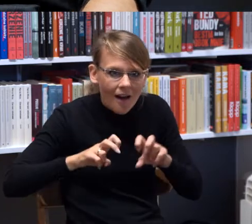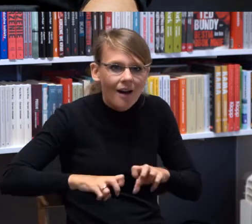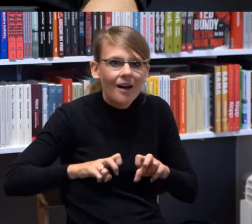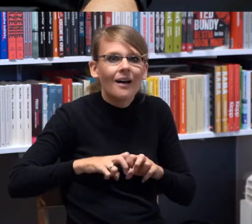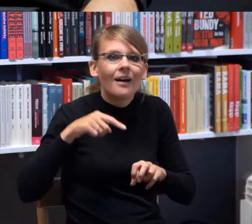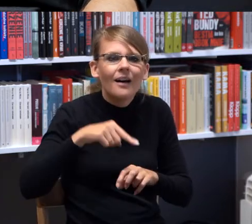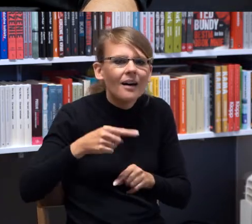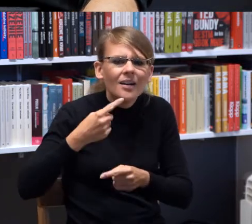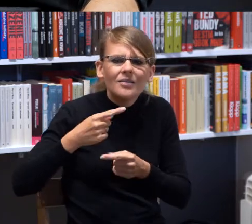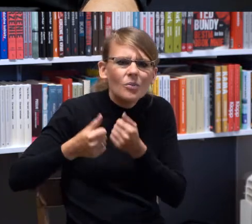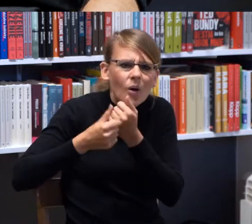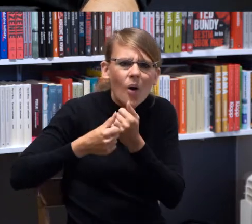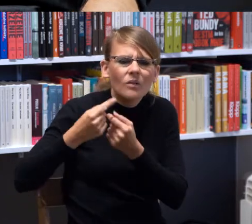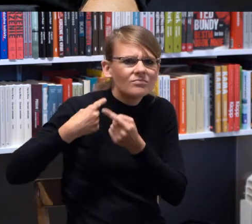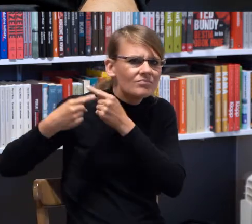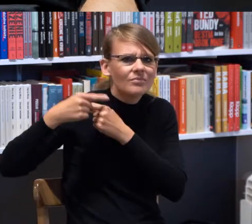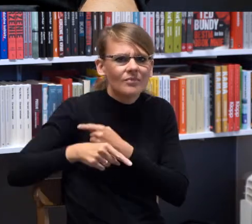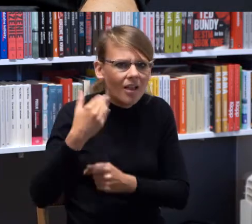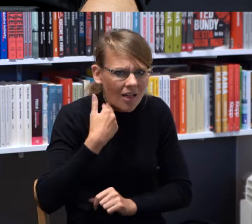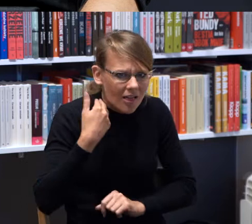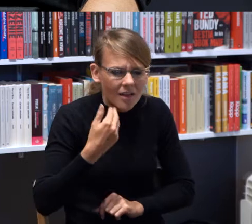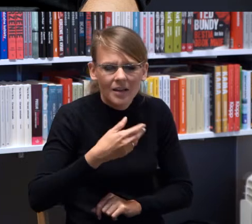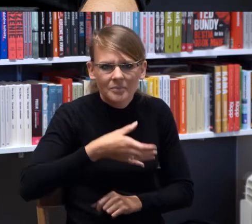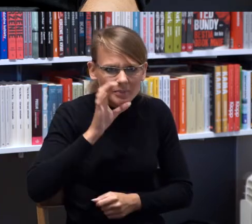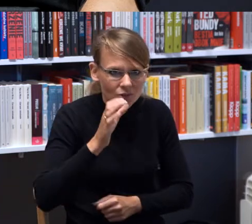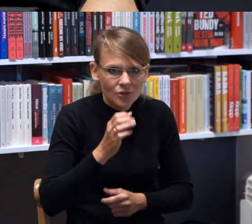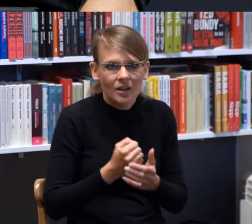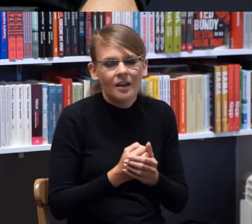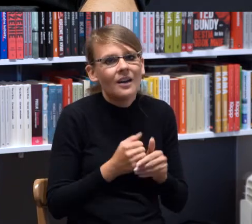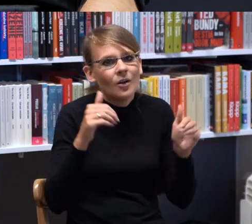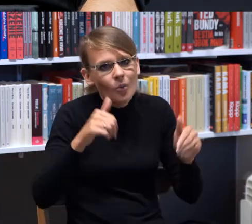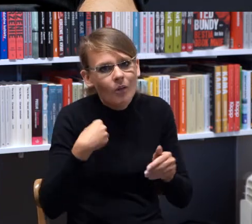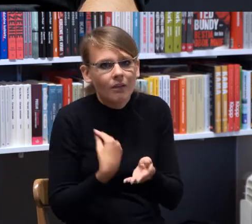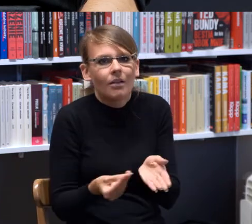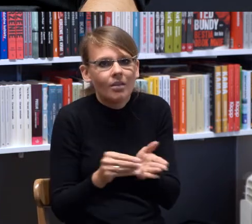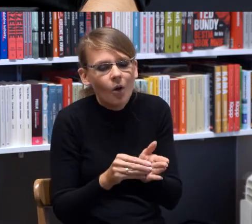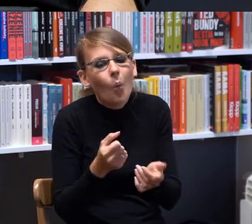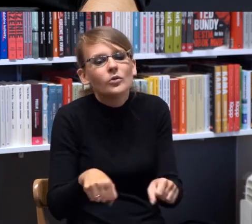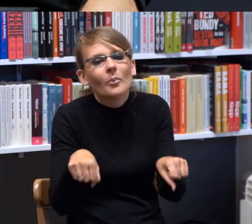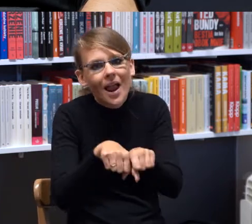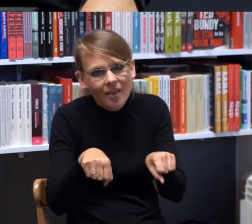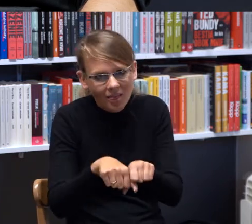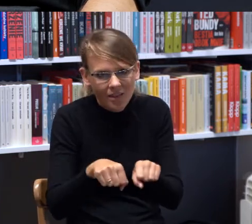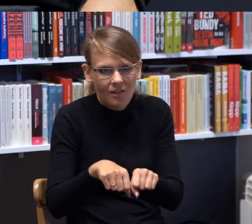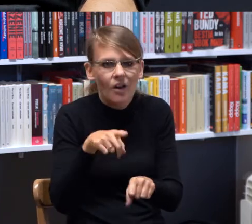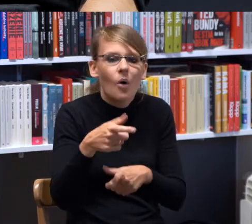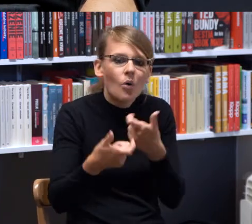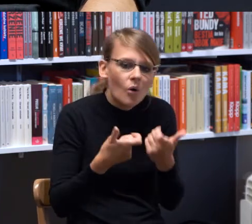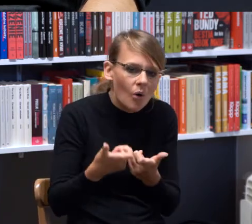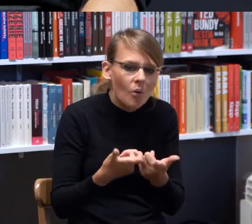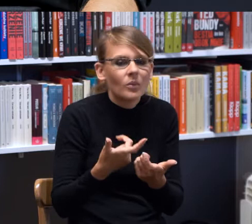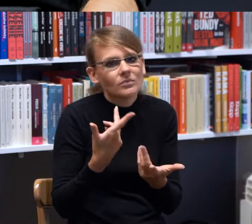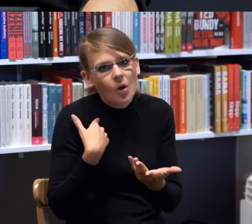genealogię picia, no to wtedy by pewnie bym się osunęła w te rewiry usprawiedliwiania jego czynów i tak dalej, bo po